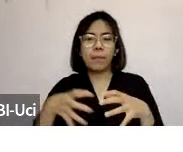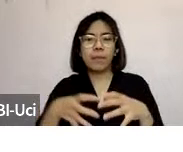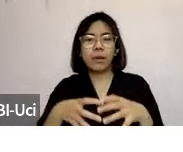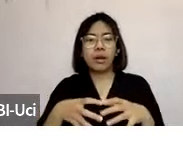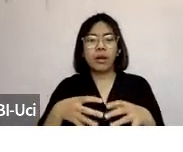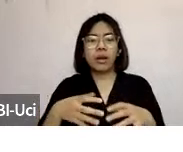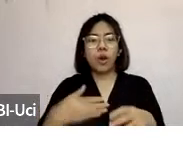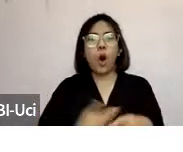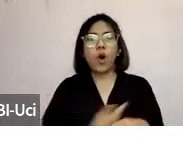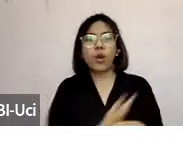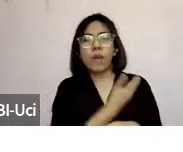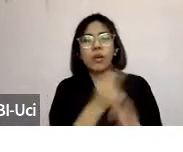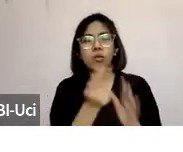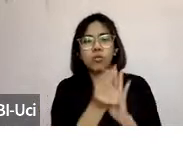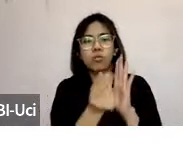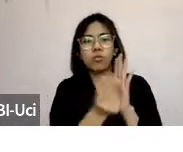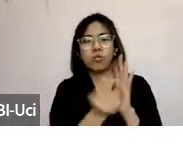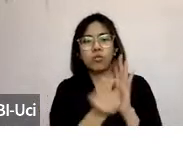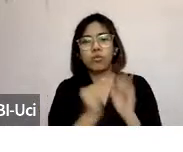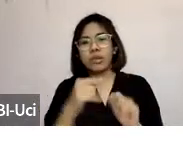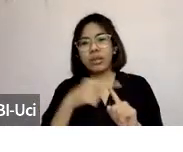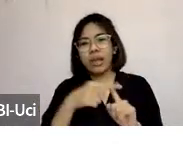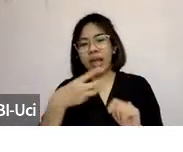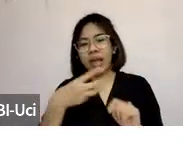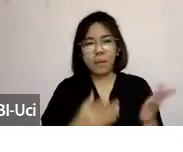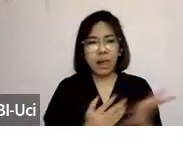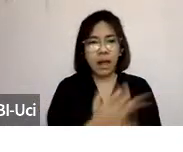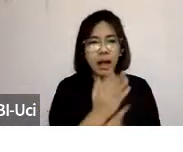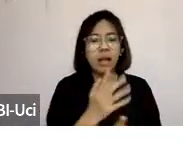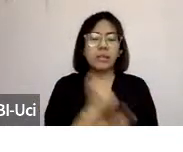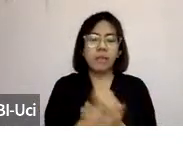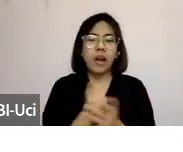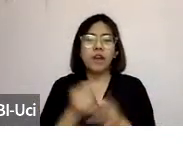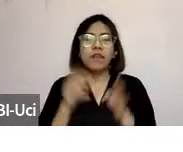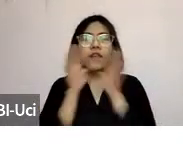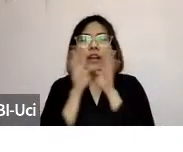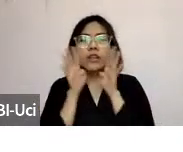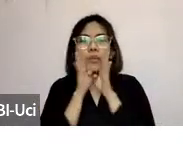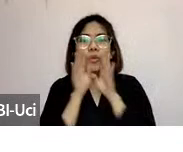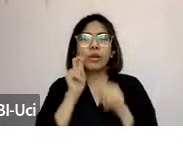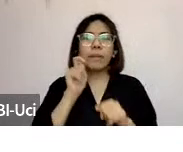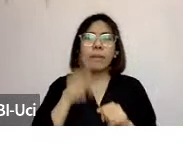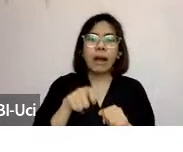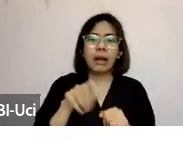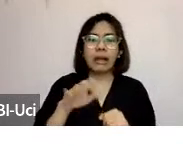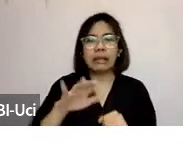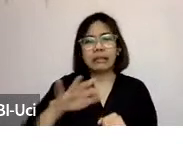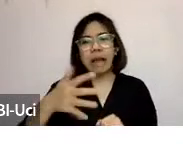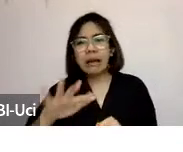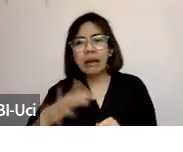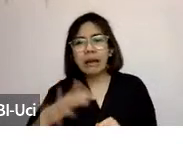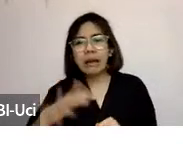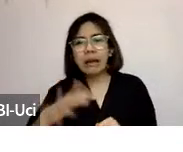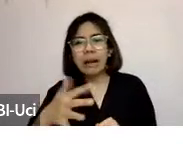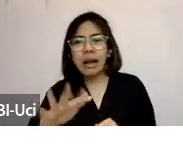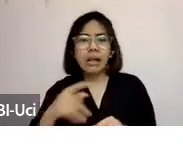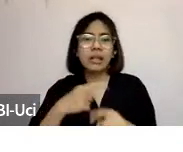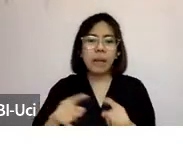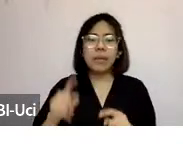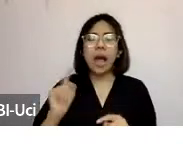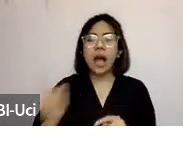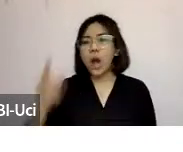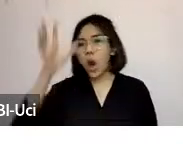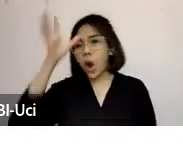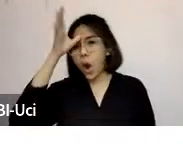dan game perang aktif di Facebooknya takia Tresno ke focusing atau link di Facebook ya gan Dia